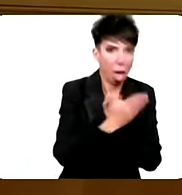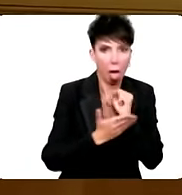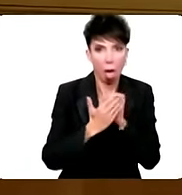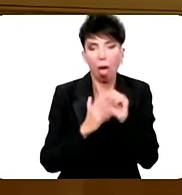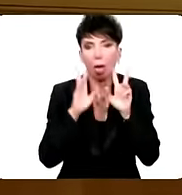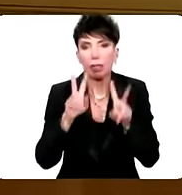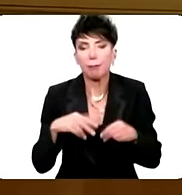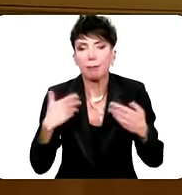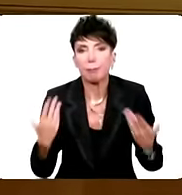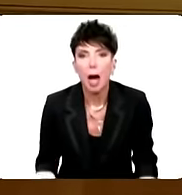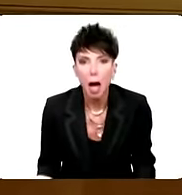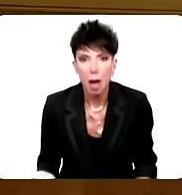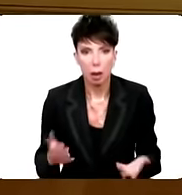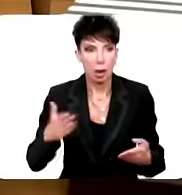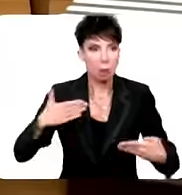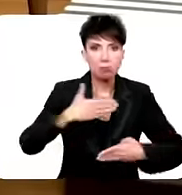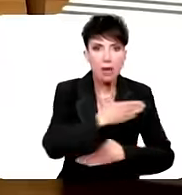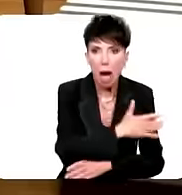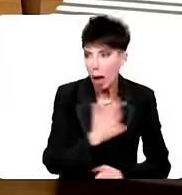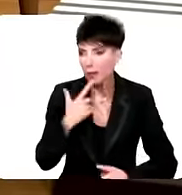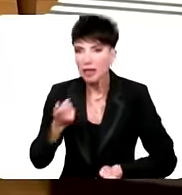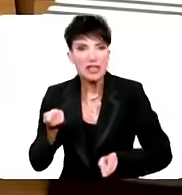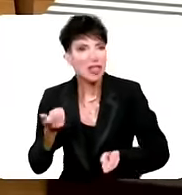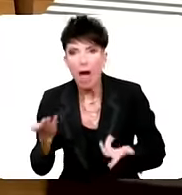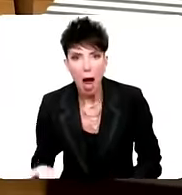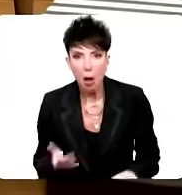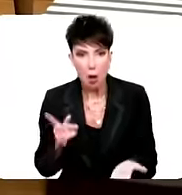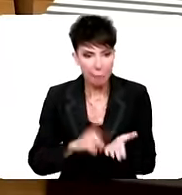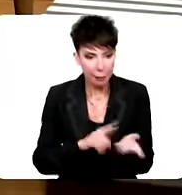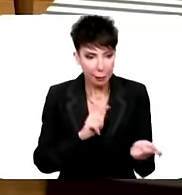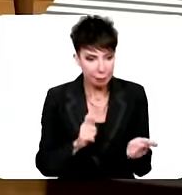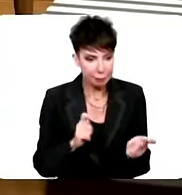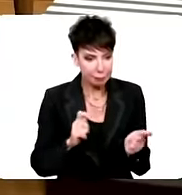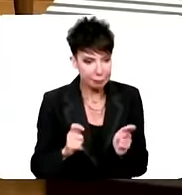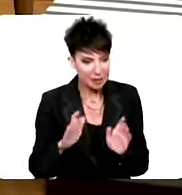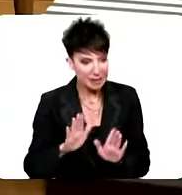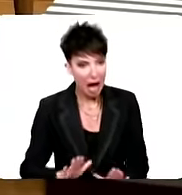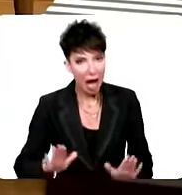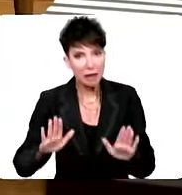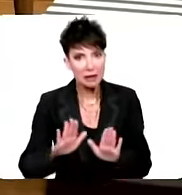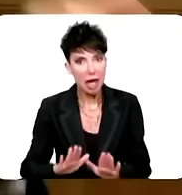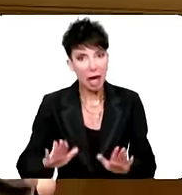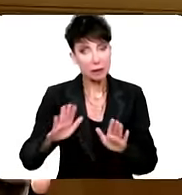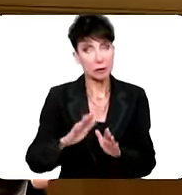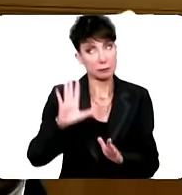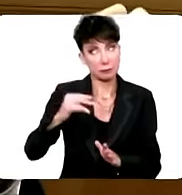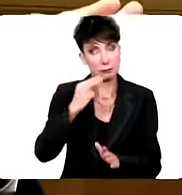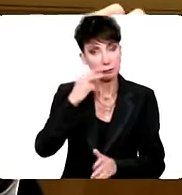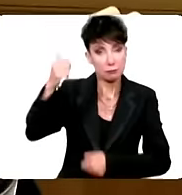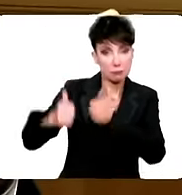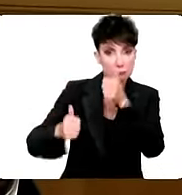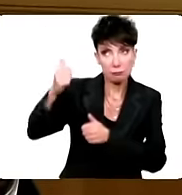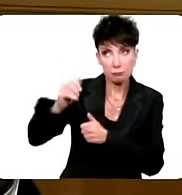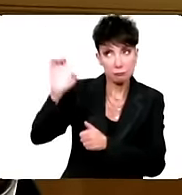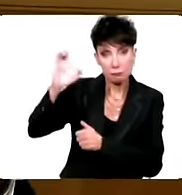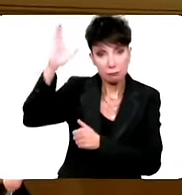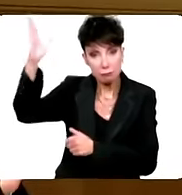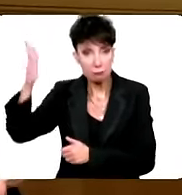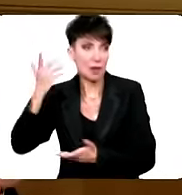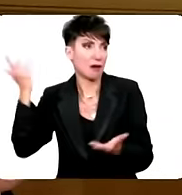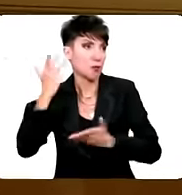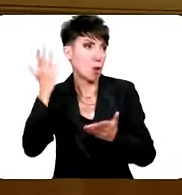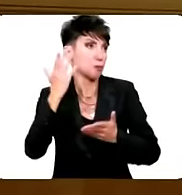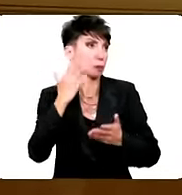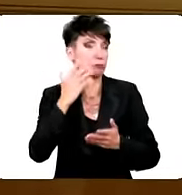τους αλλοίς μας. Ευρύτερα ζητήματα τα οποία έχουν να κάνουν με την ανταγωνιστικότητα της Ευρώπης. ΗΠΑ, Κίνα,